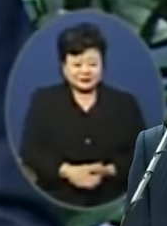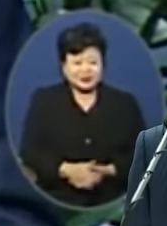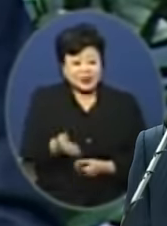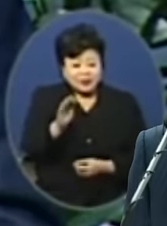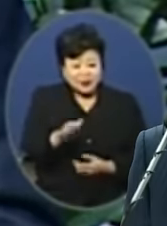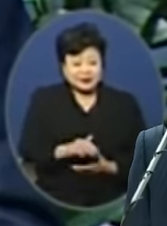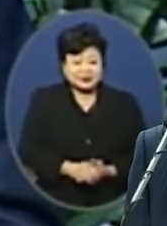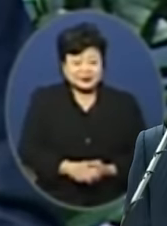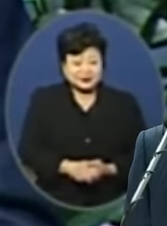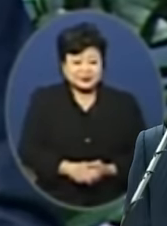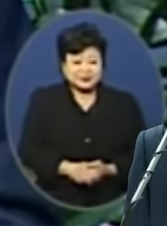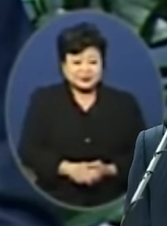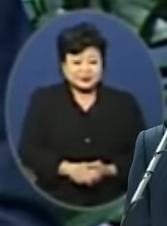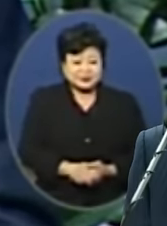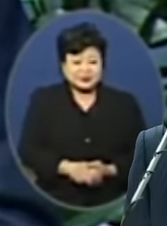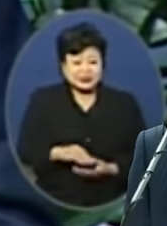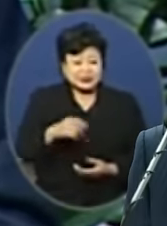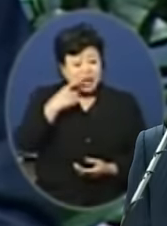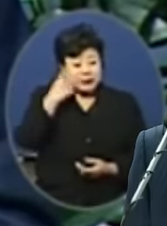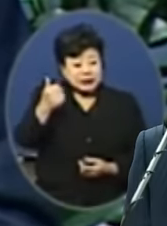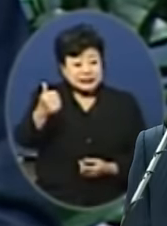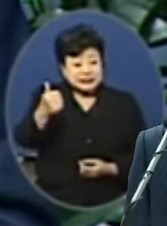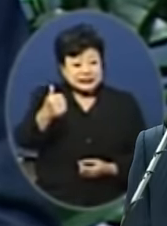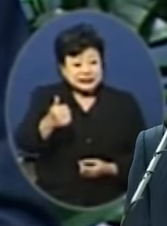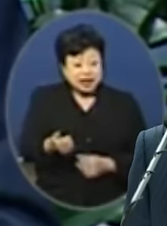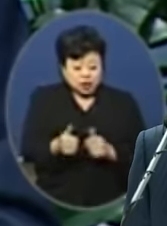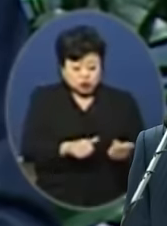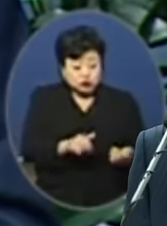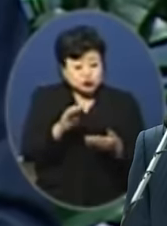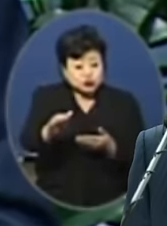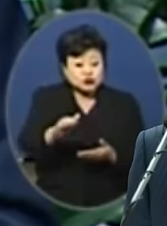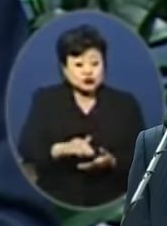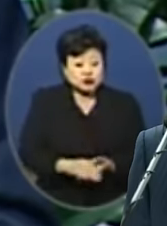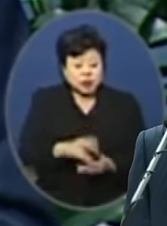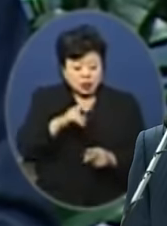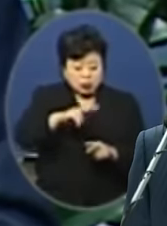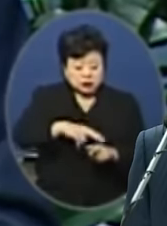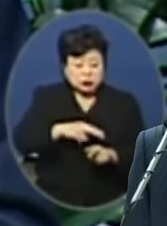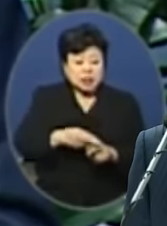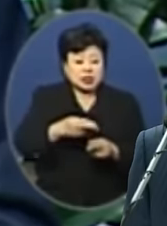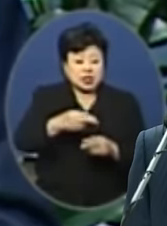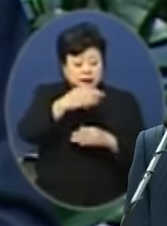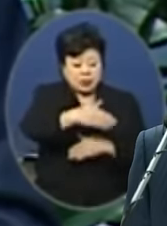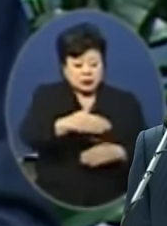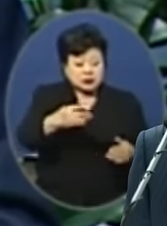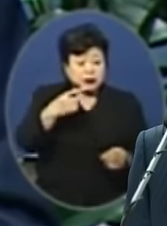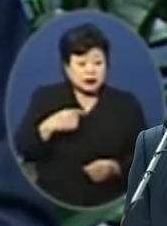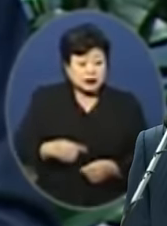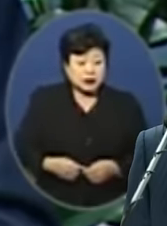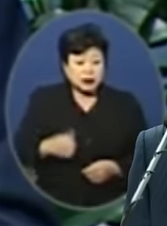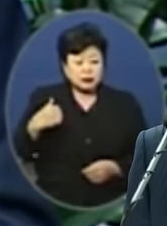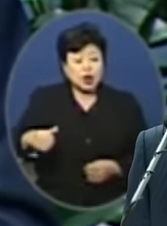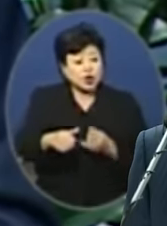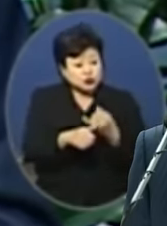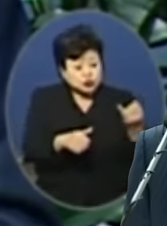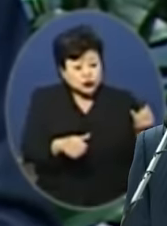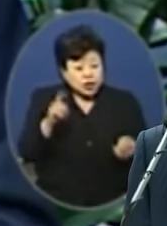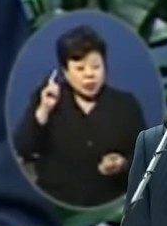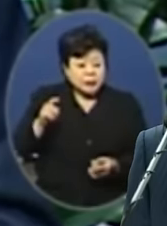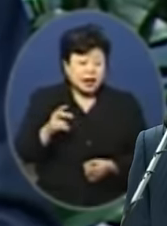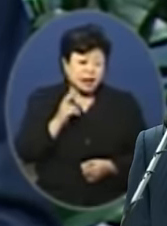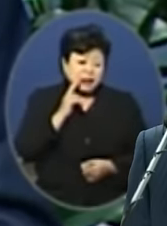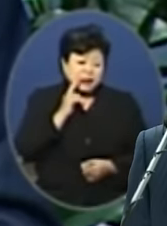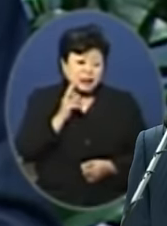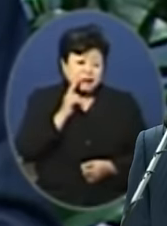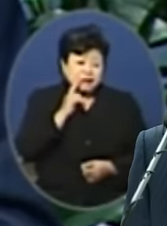그런데 그 시아버님과 세상을 떠고 난 다음에 제단을 만들어 놓고 며느리가 매일같이